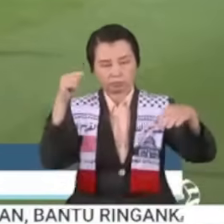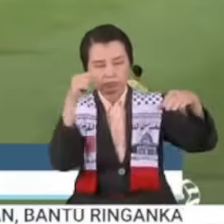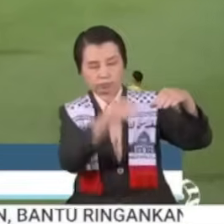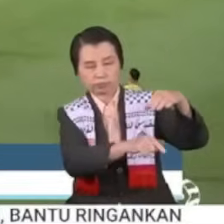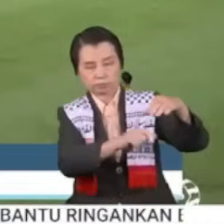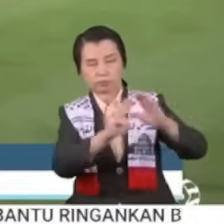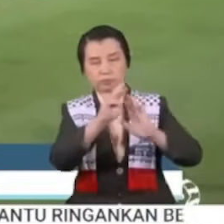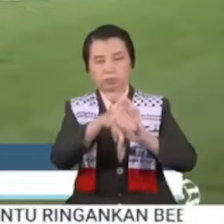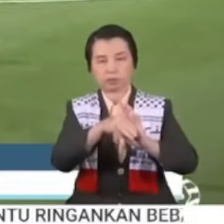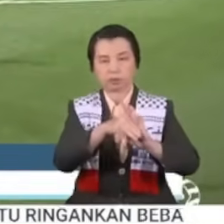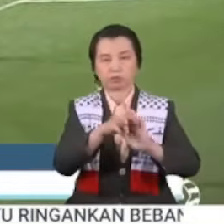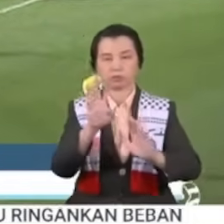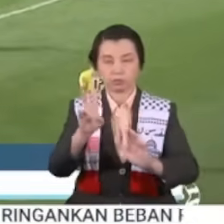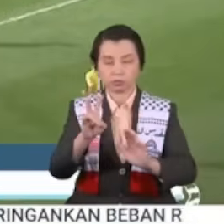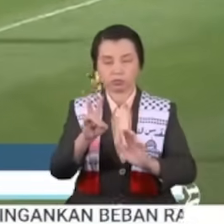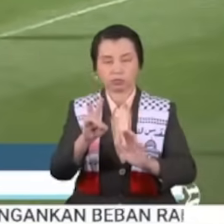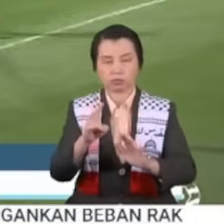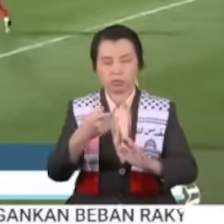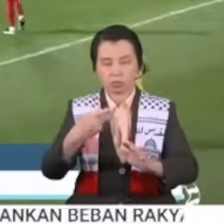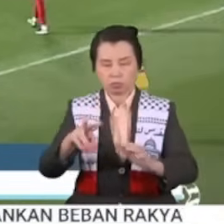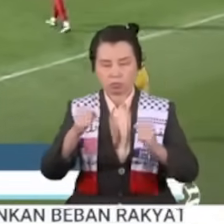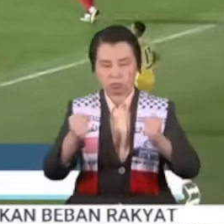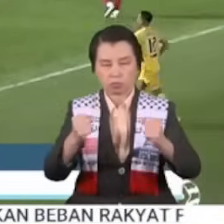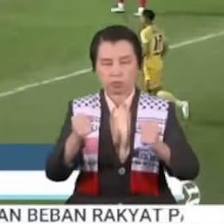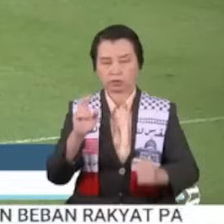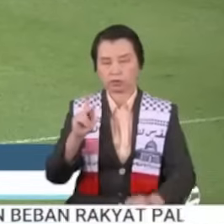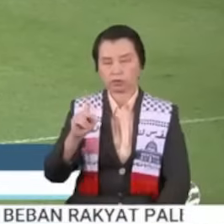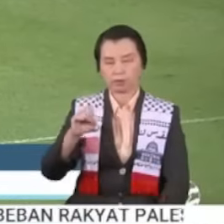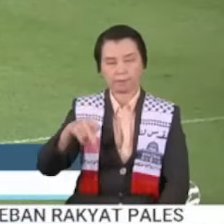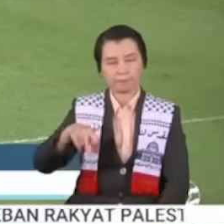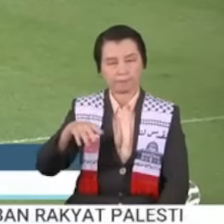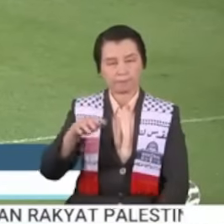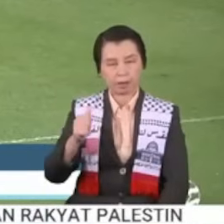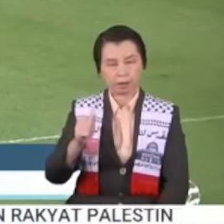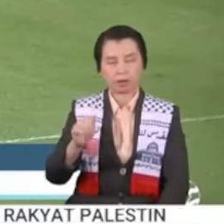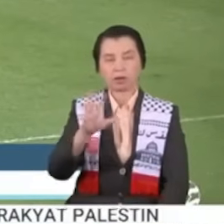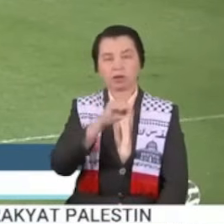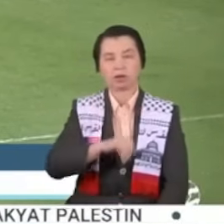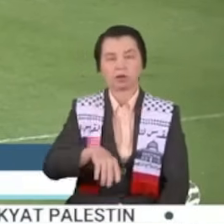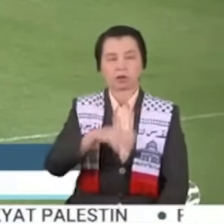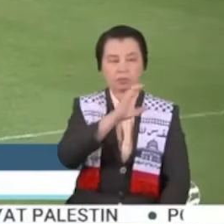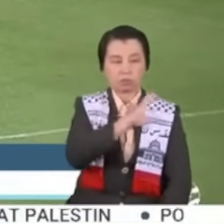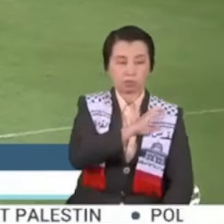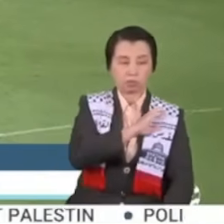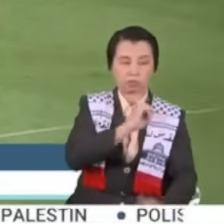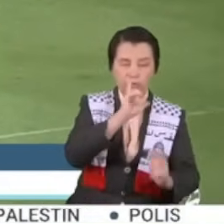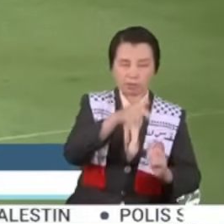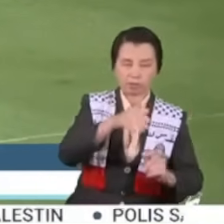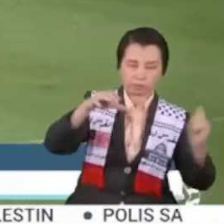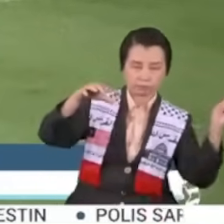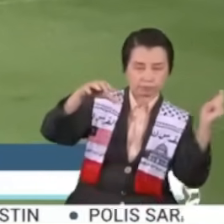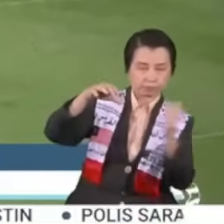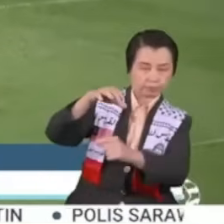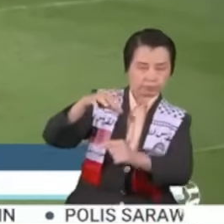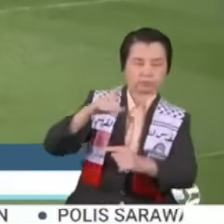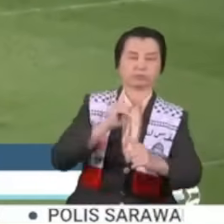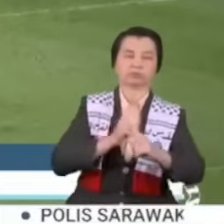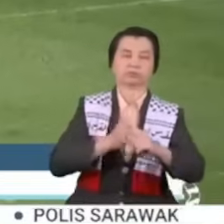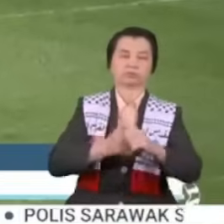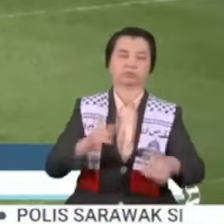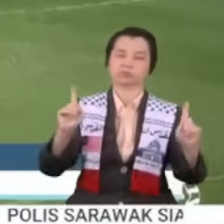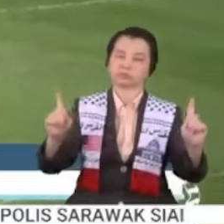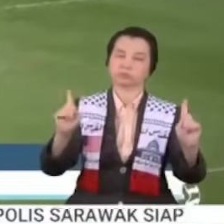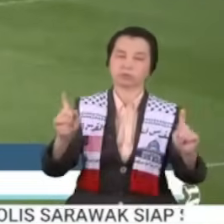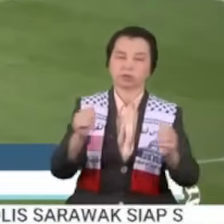jaringan seawal minit ketujuh menerusi rembatan deras Kepa Sean Sherman pdrm kemudian bangkit menyamakan kedudukan melaih Bruno junichi